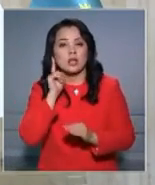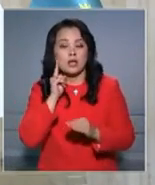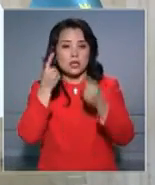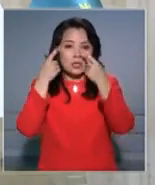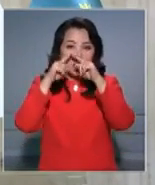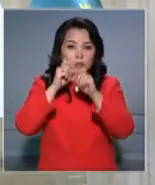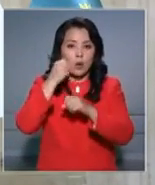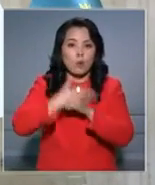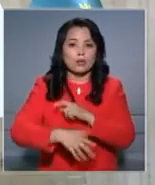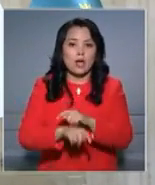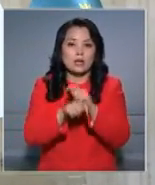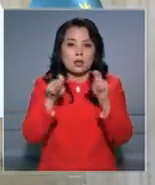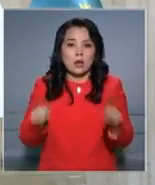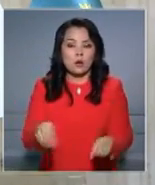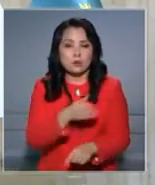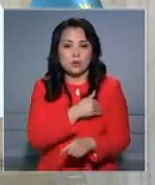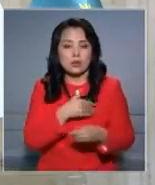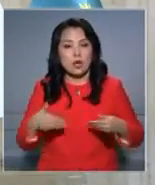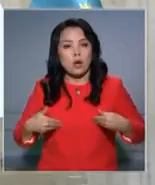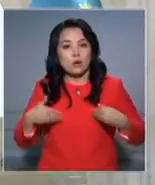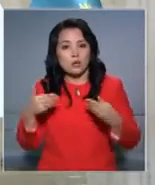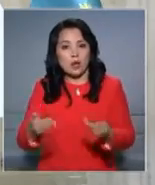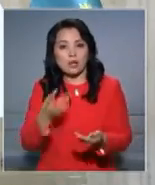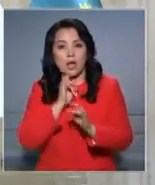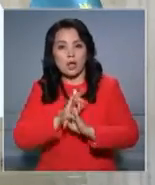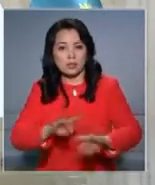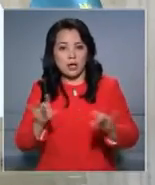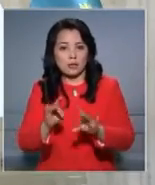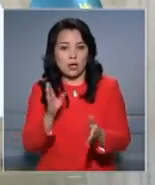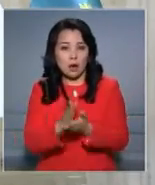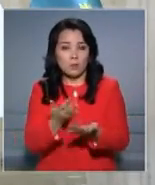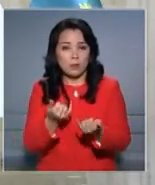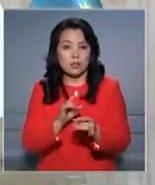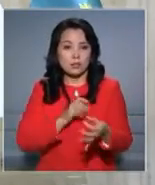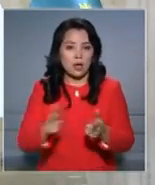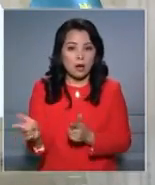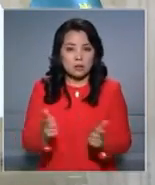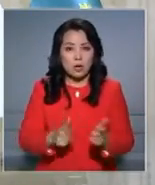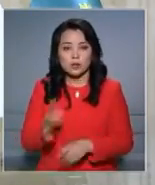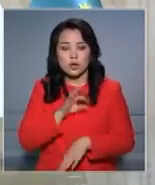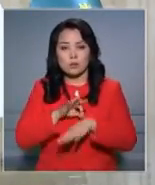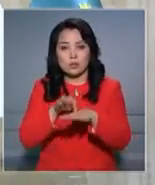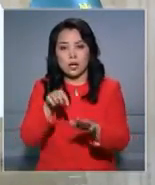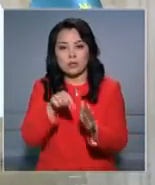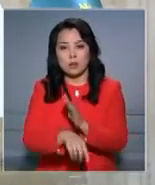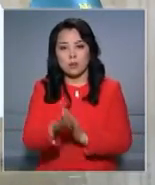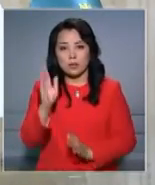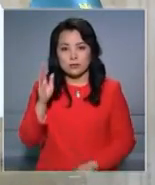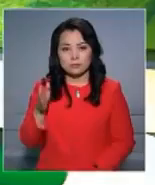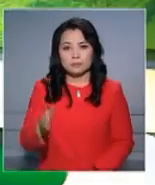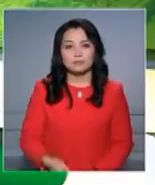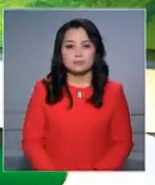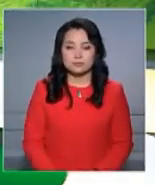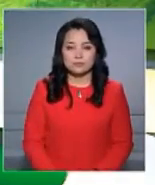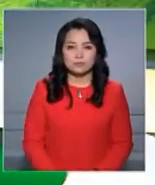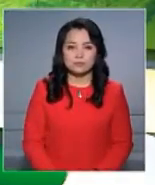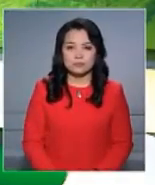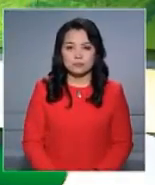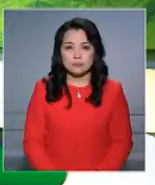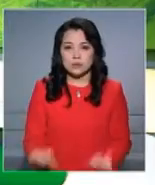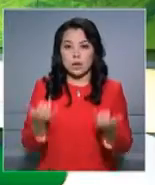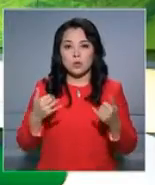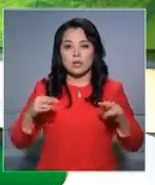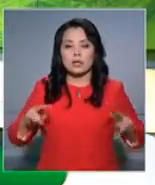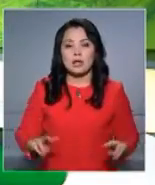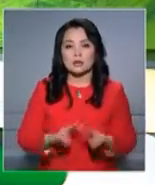дамыту орталығын ашу жөнінде ұсыныс айтылған болатын. Осыны іс жүзінде асыруға біз жұмыс атқарып жатырмыз қазір.